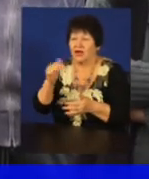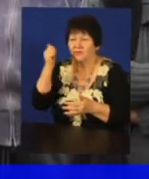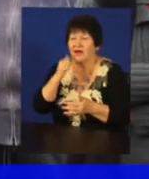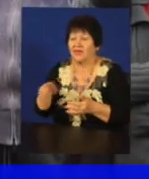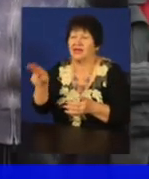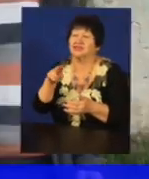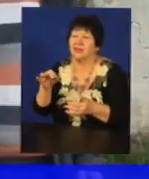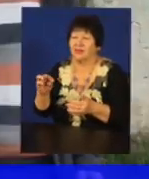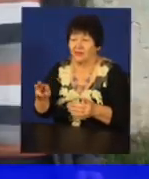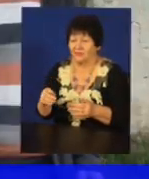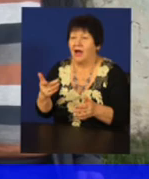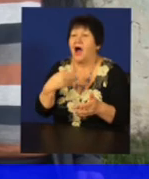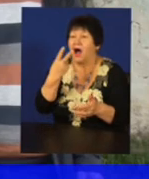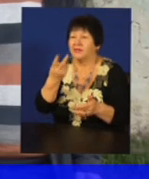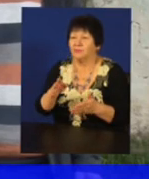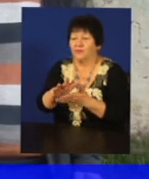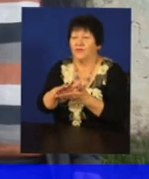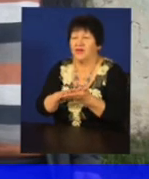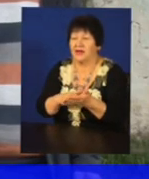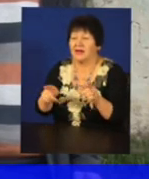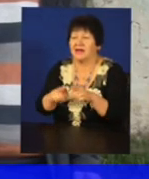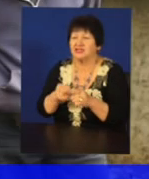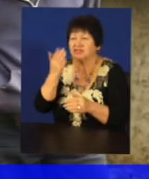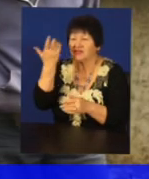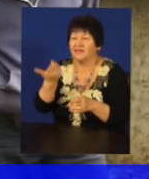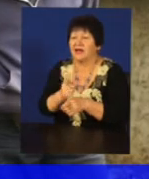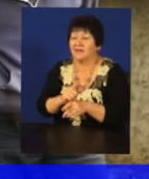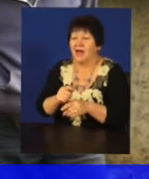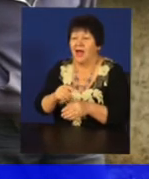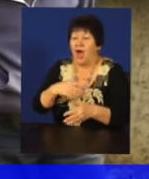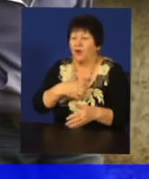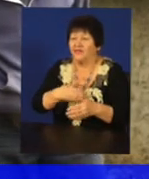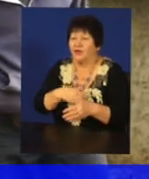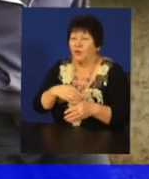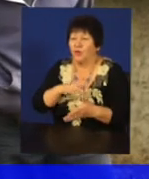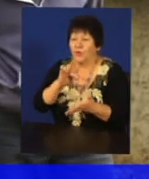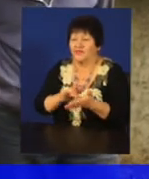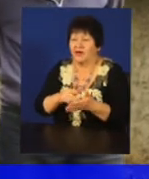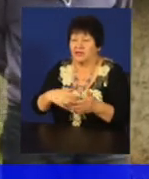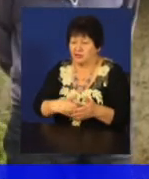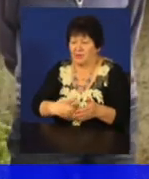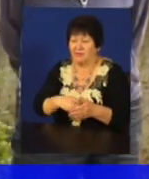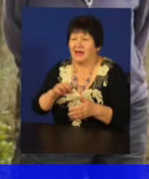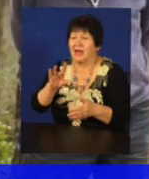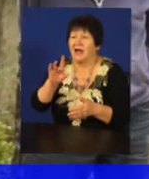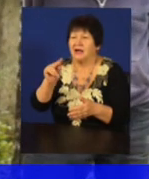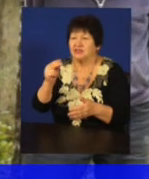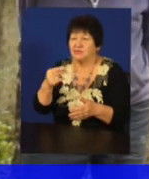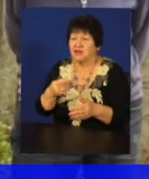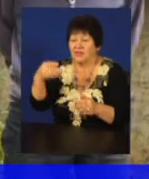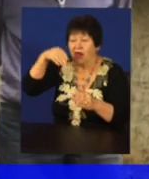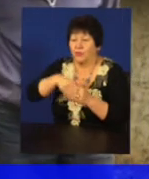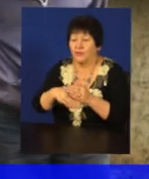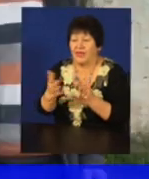Veche și Dimitrovca. Ea a depus deja o cerere în acest sens către Consiliul Orășenesc Cimișlia și Primăria orașului Cimișlia de a include